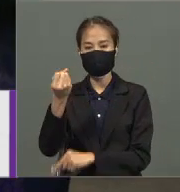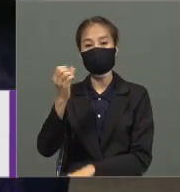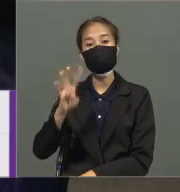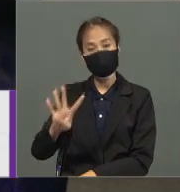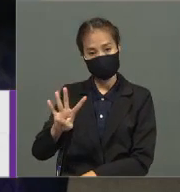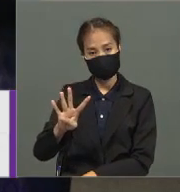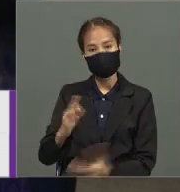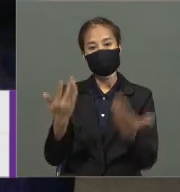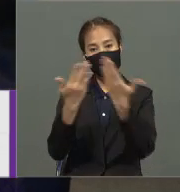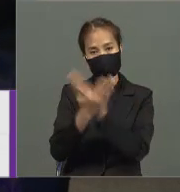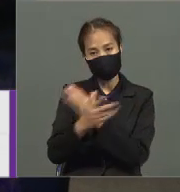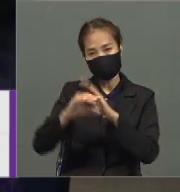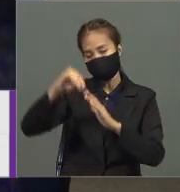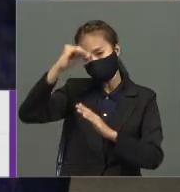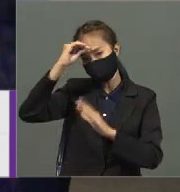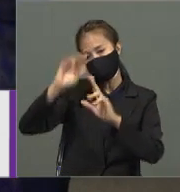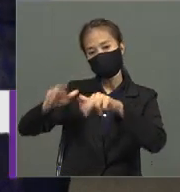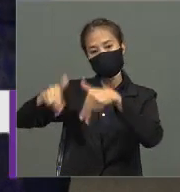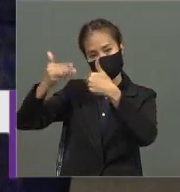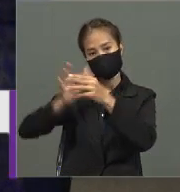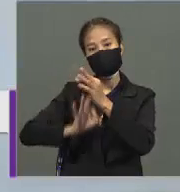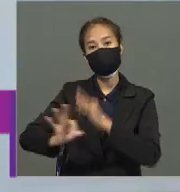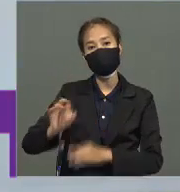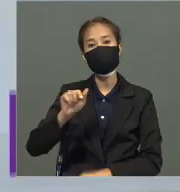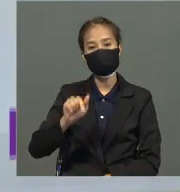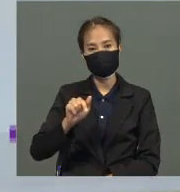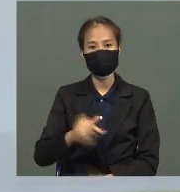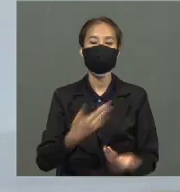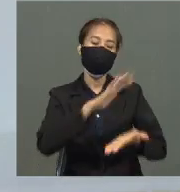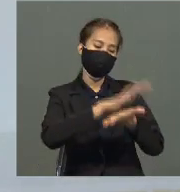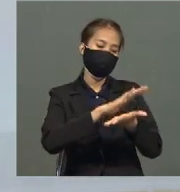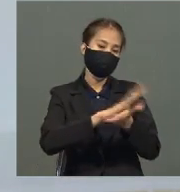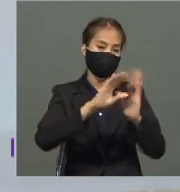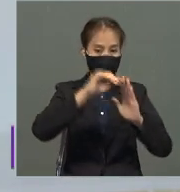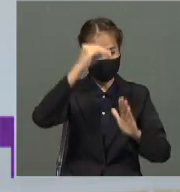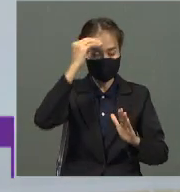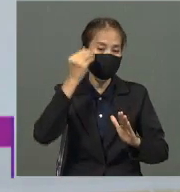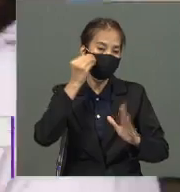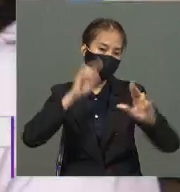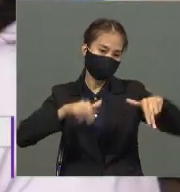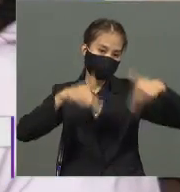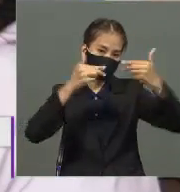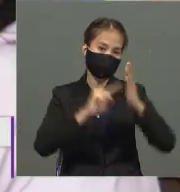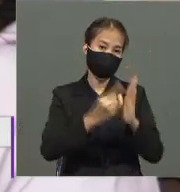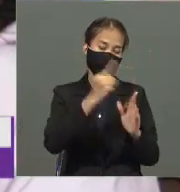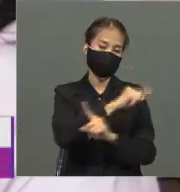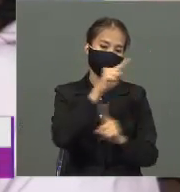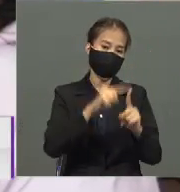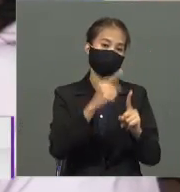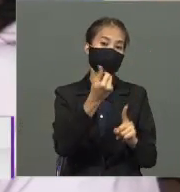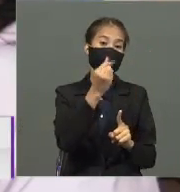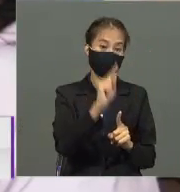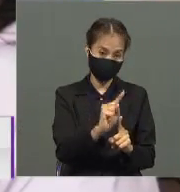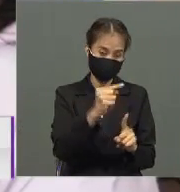มีการสอนแบบออนไลน์ในส่วนของโรงเรียนครับจะเปิดการเรียนการสอนแบบ onsiteตั้งแต่ 11มกราคมครับนักเรียน